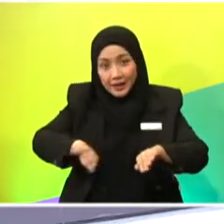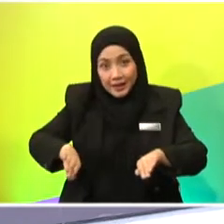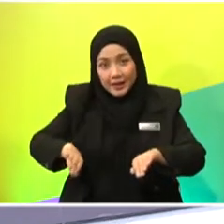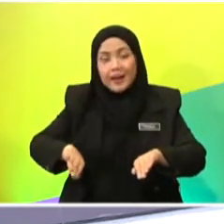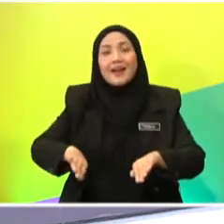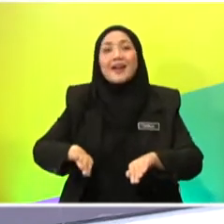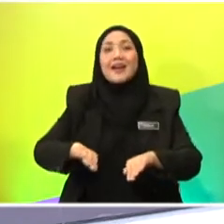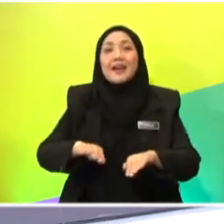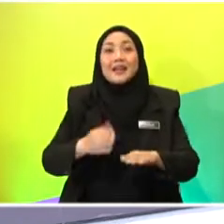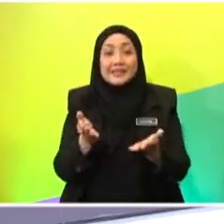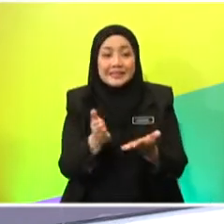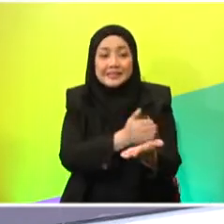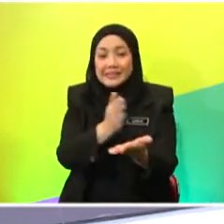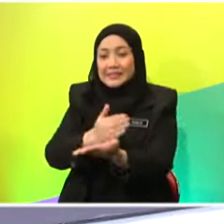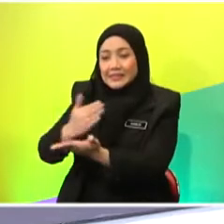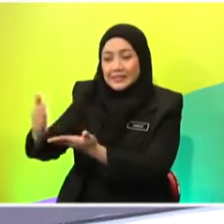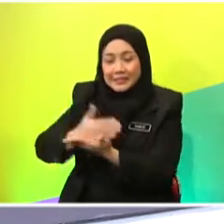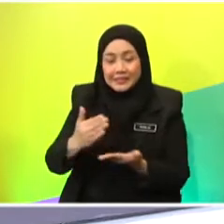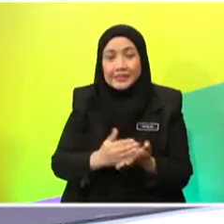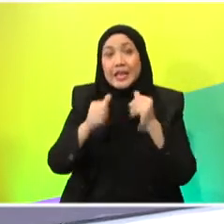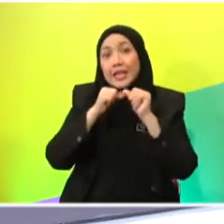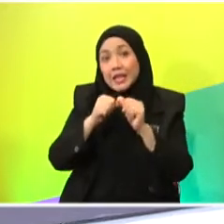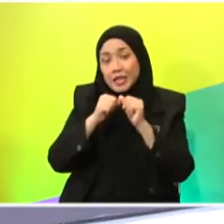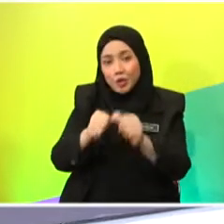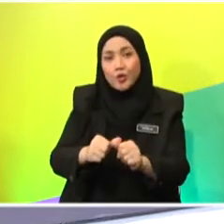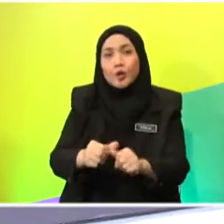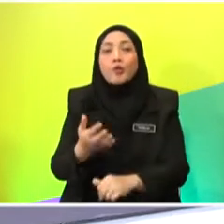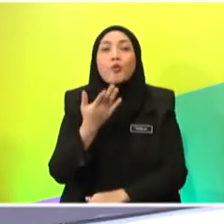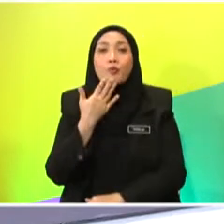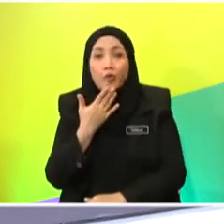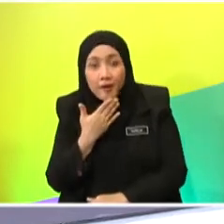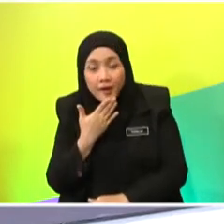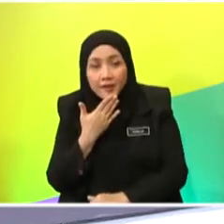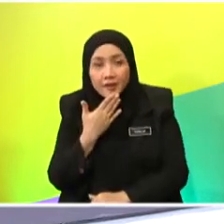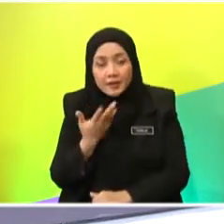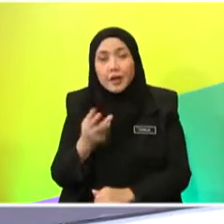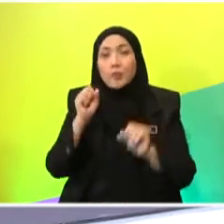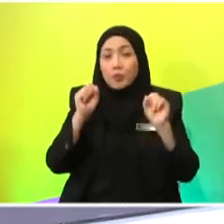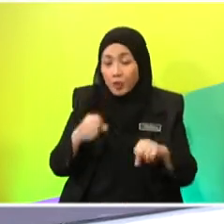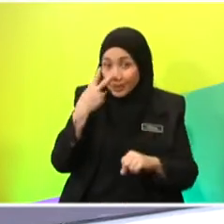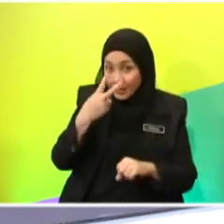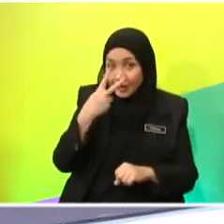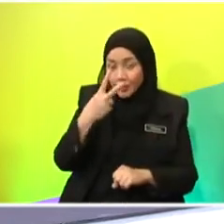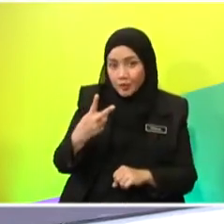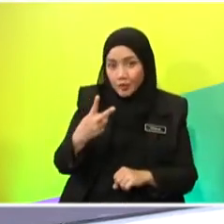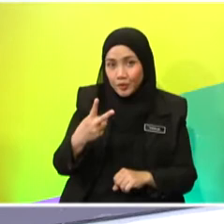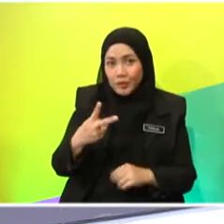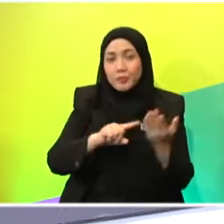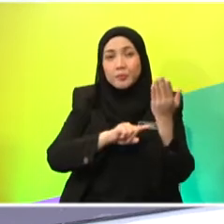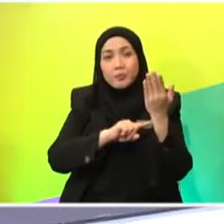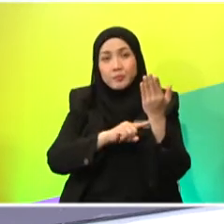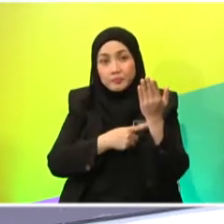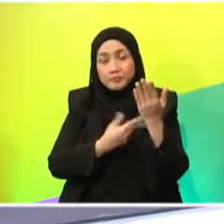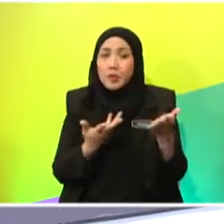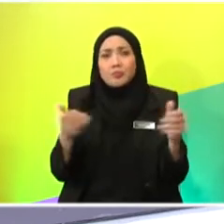nanti kita jemput kita aja blablabla jam mengirim sekitar Tengah jadi anakmu cekgu beli tengok mulai suami